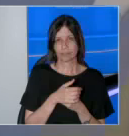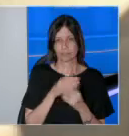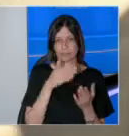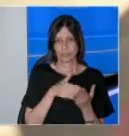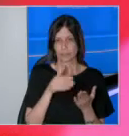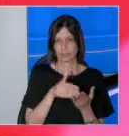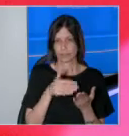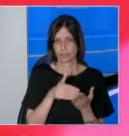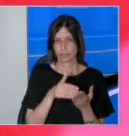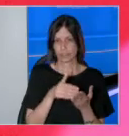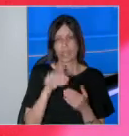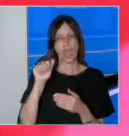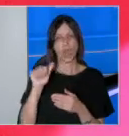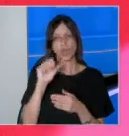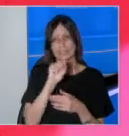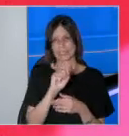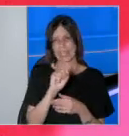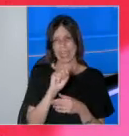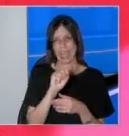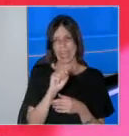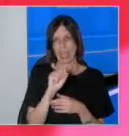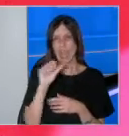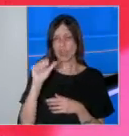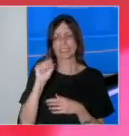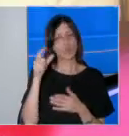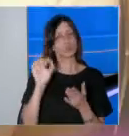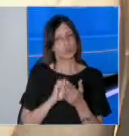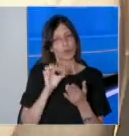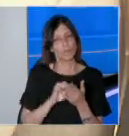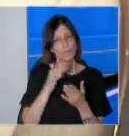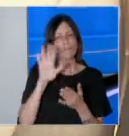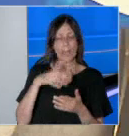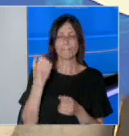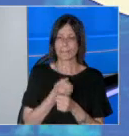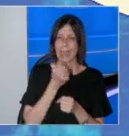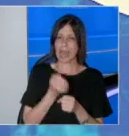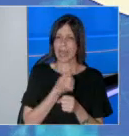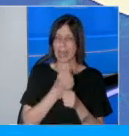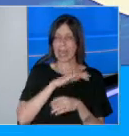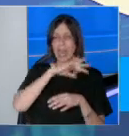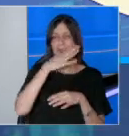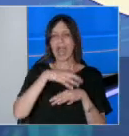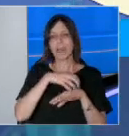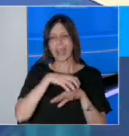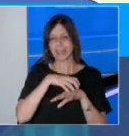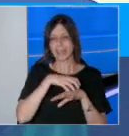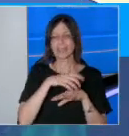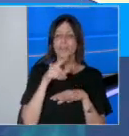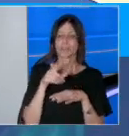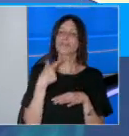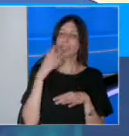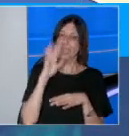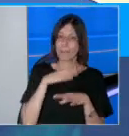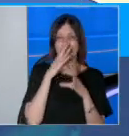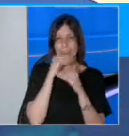נמשיך, כן, לארנון סגל. ארנון סגל, כן, הוא סופר וגם פעיל להר הבית. אנחנו